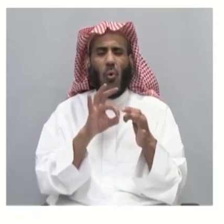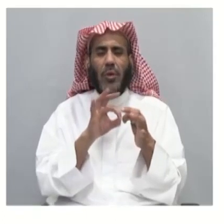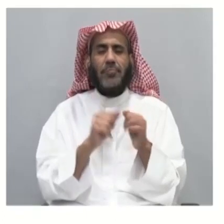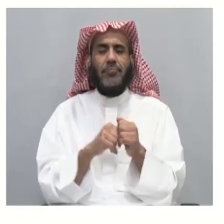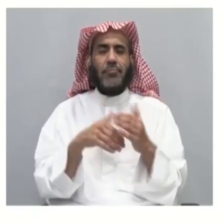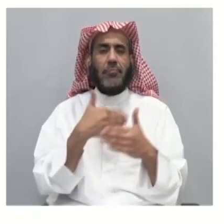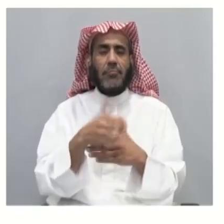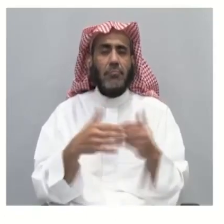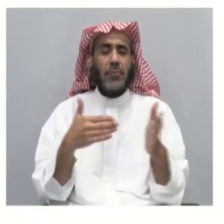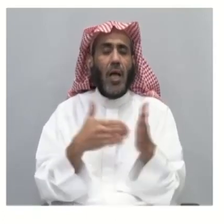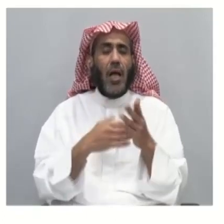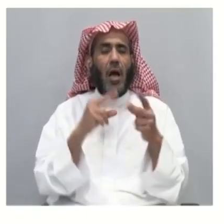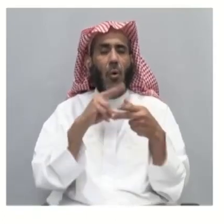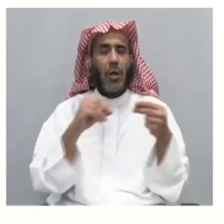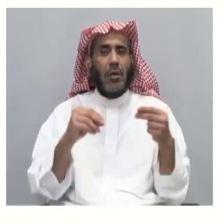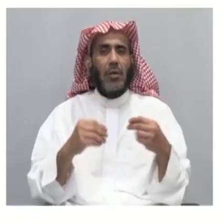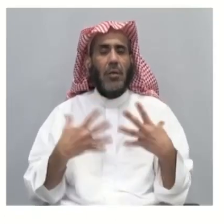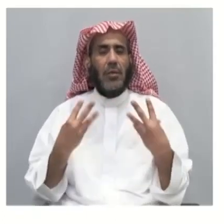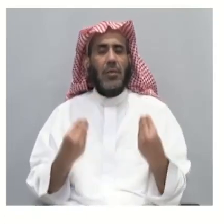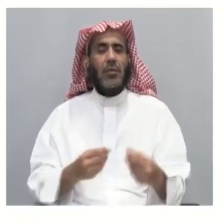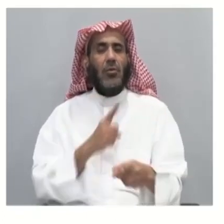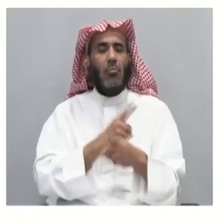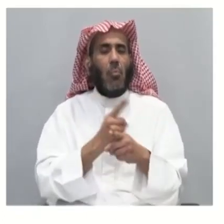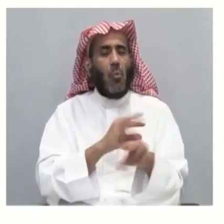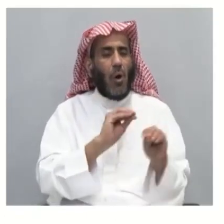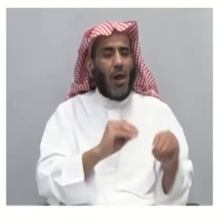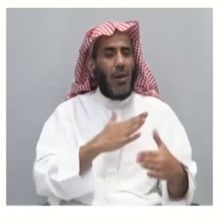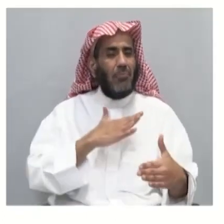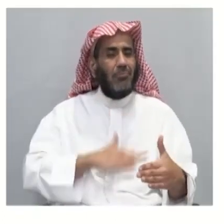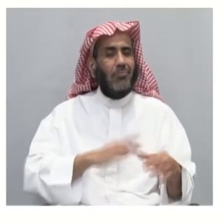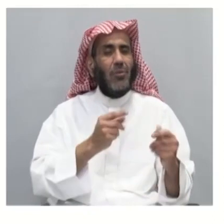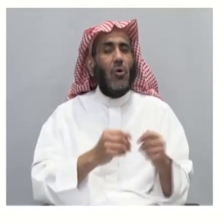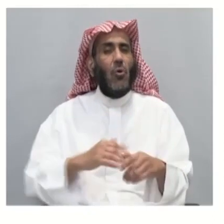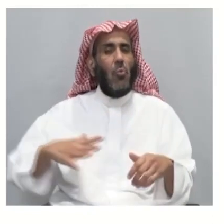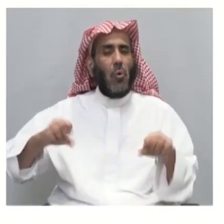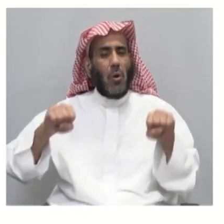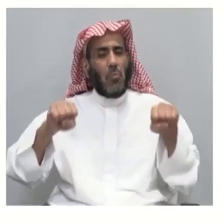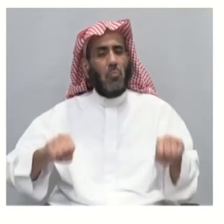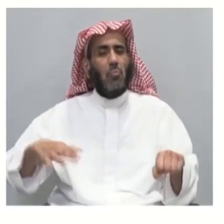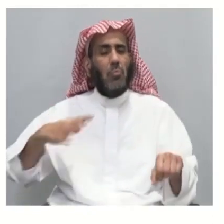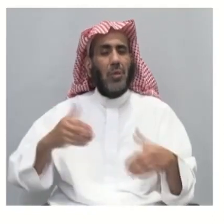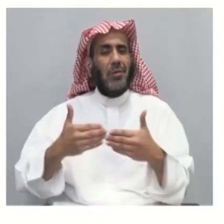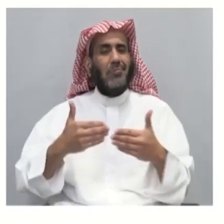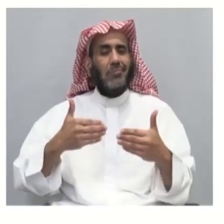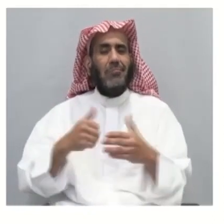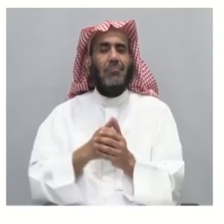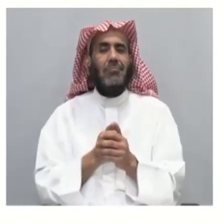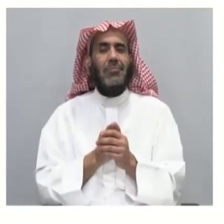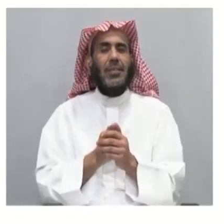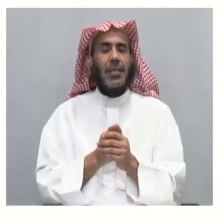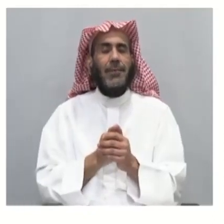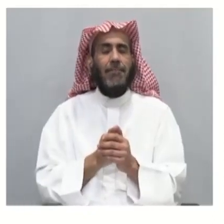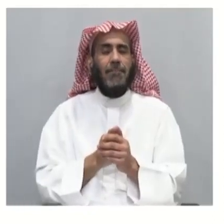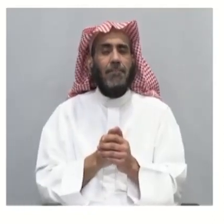ذلك ياتينا النهايه والحل نقول تهدئه المعلم او المعلمين والمدير لك قبل يعني ان